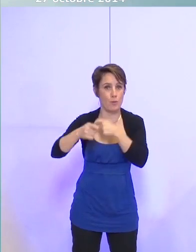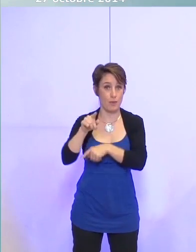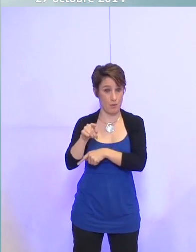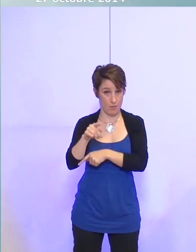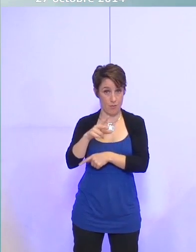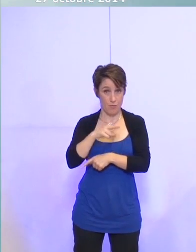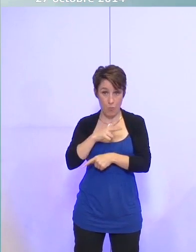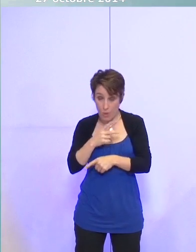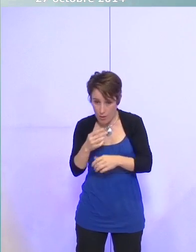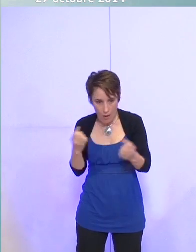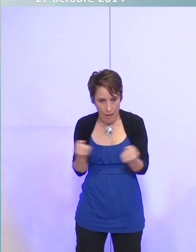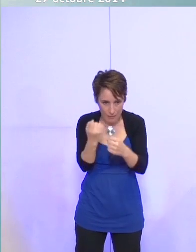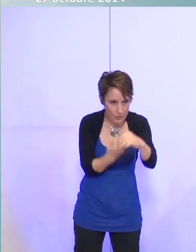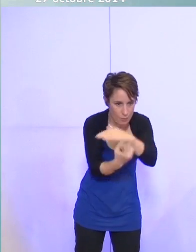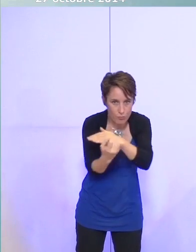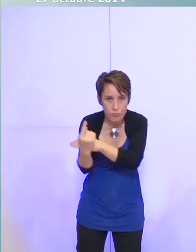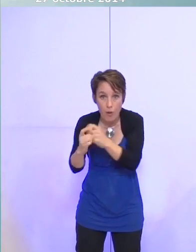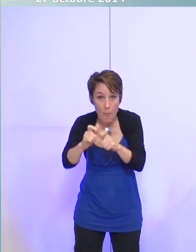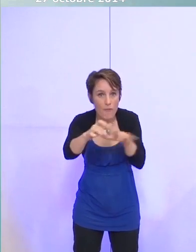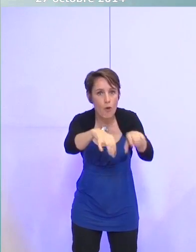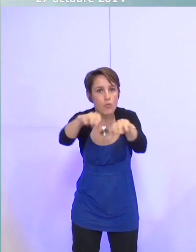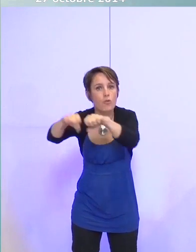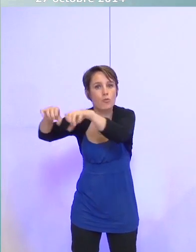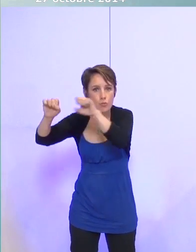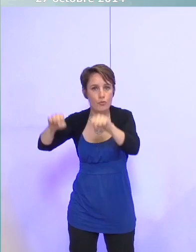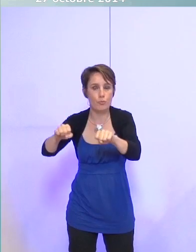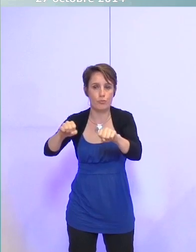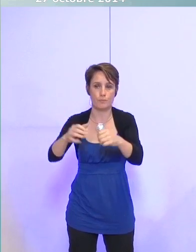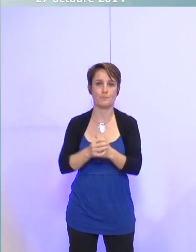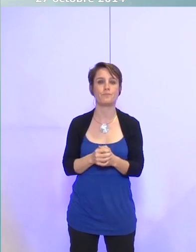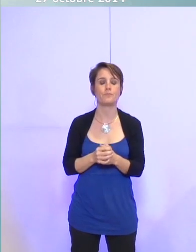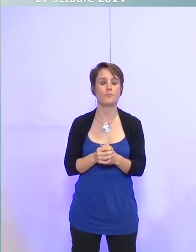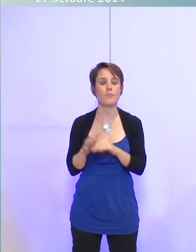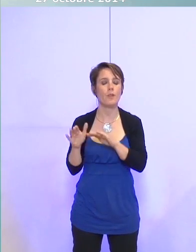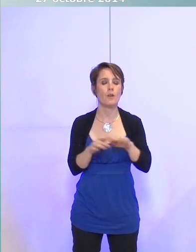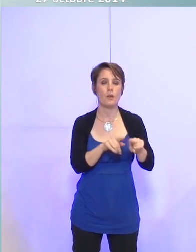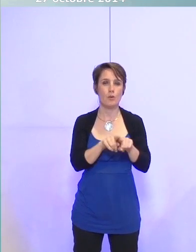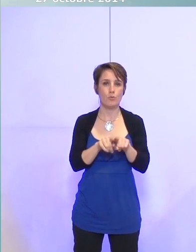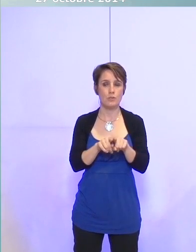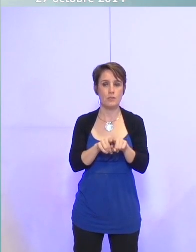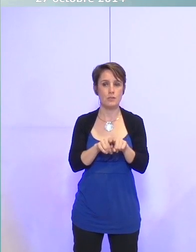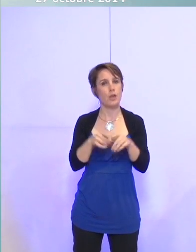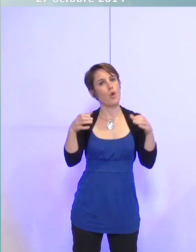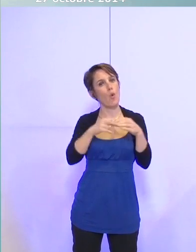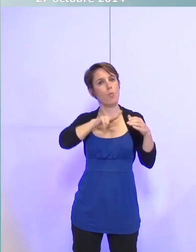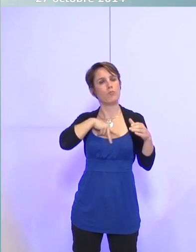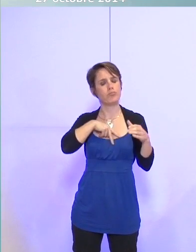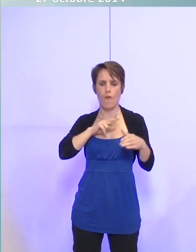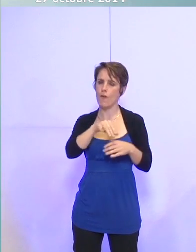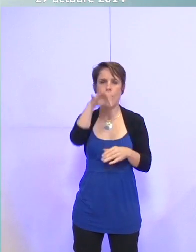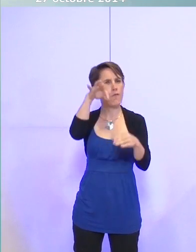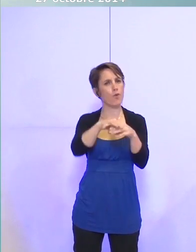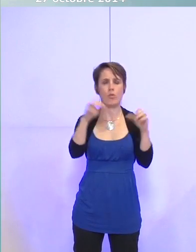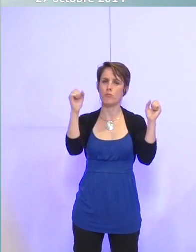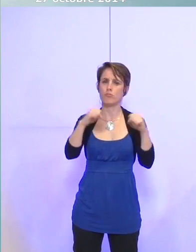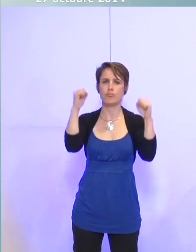véritables écosystèmes d'activités, d'emplois et de services innovants autour de ces données. Aussi, vous l'aurez compris, notre groupe votera cette